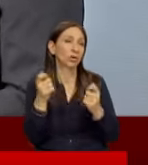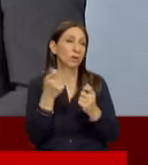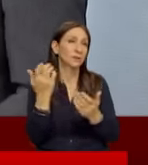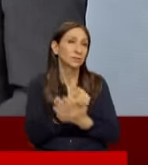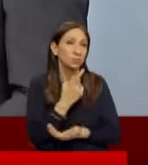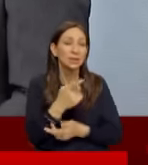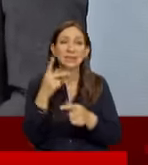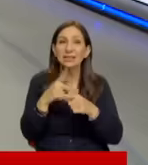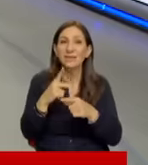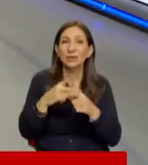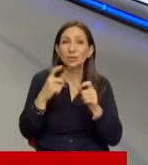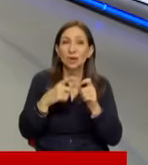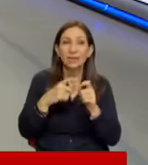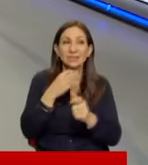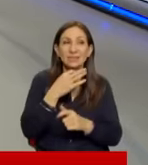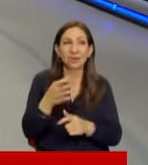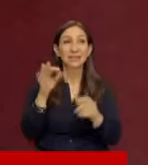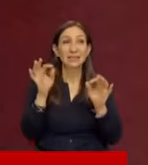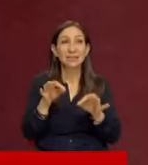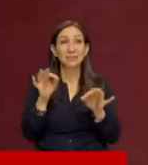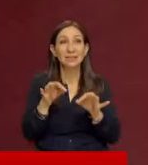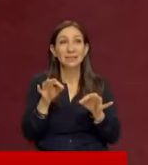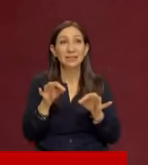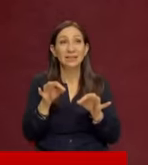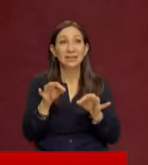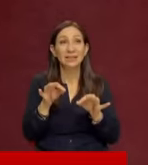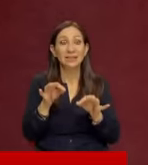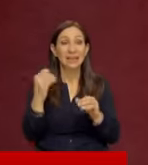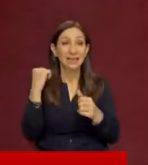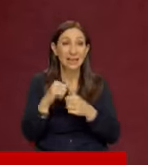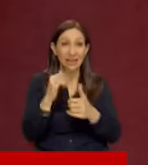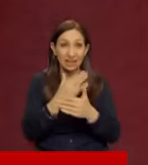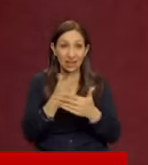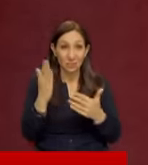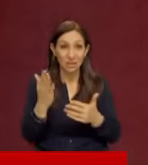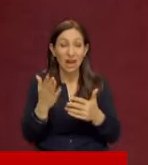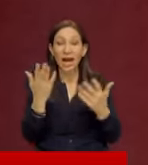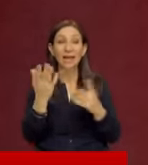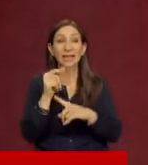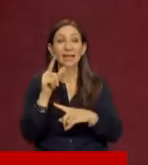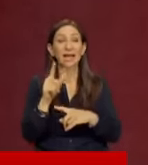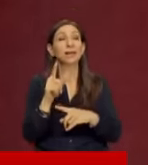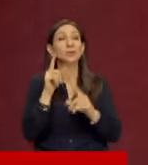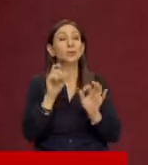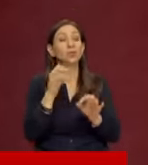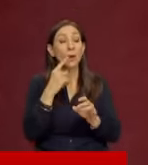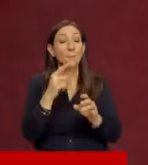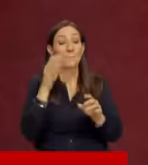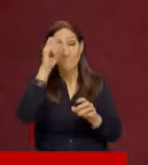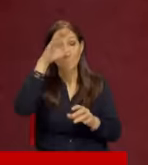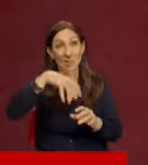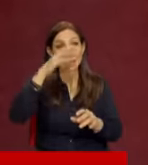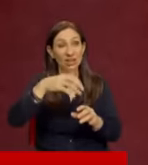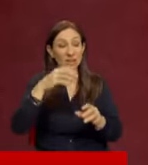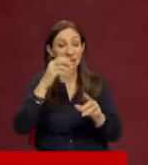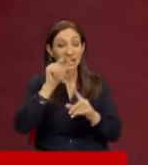seçilmiş. Zafer Söken, teşekkür ederiz. Şimdi yine devam edeceğiz. Hangi illerle? Şunu söyleyelim. Madenci